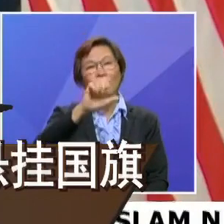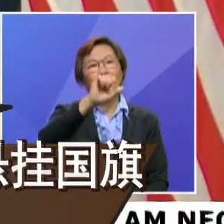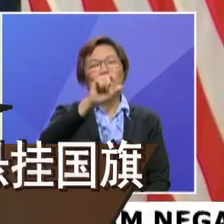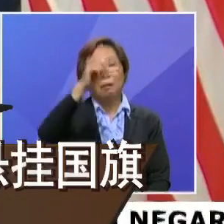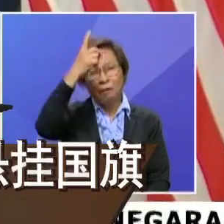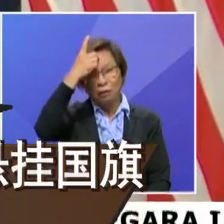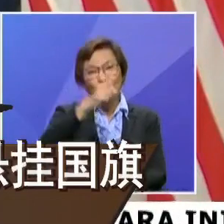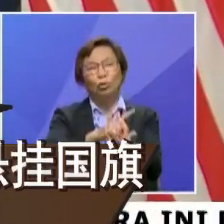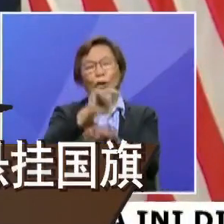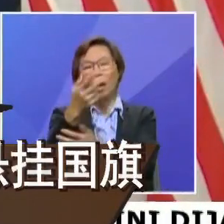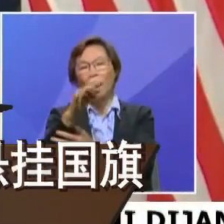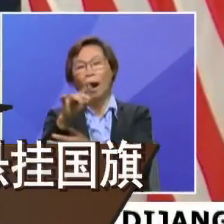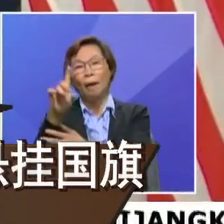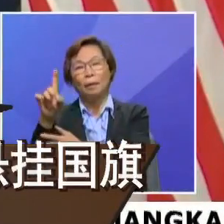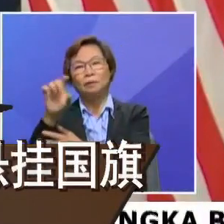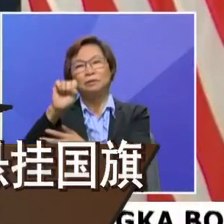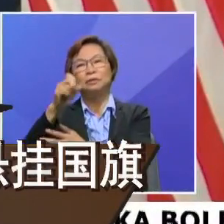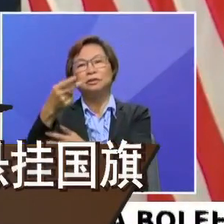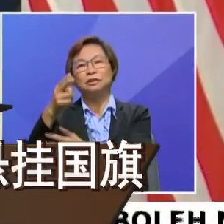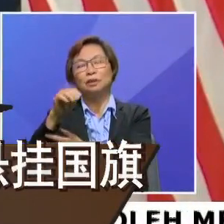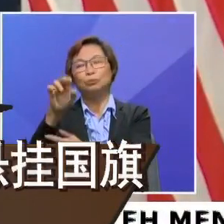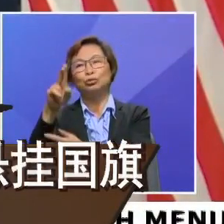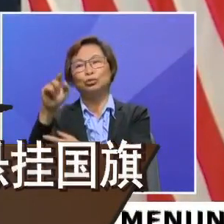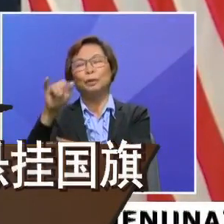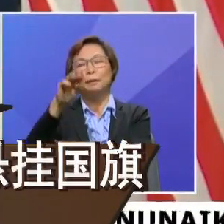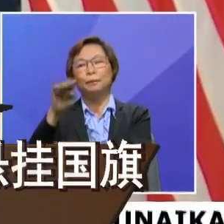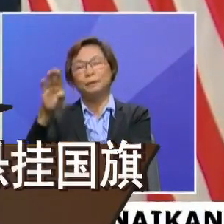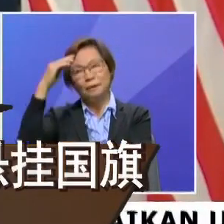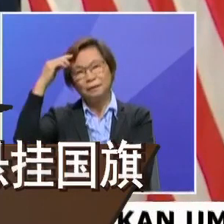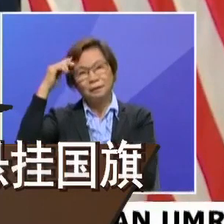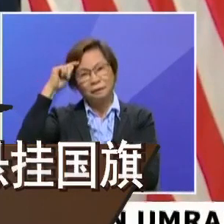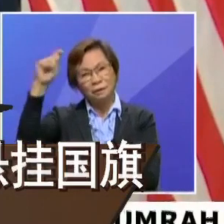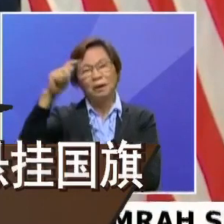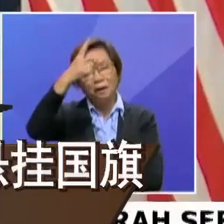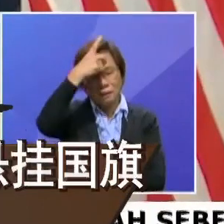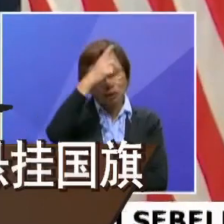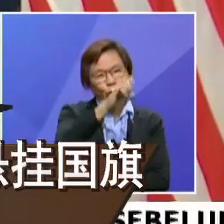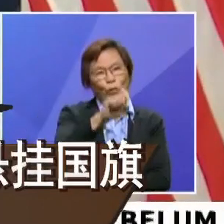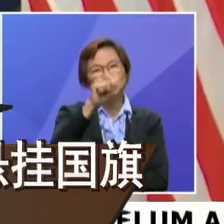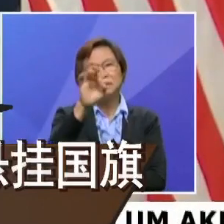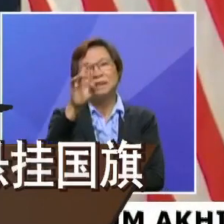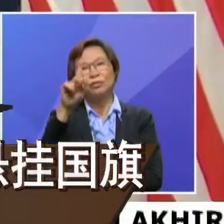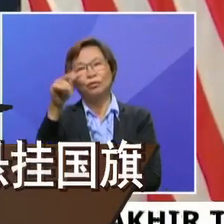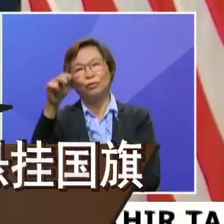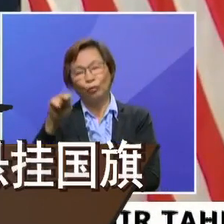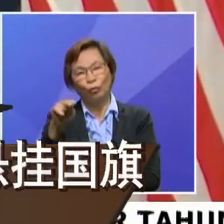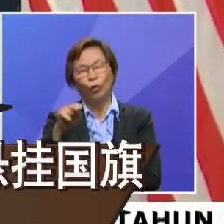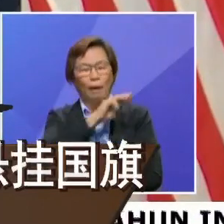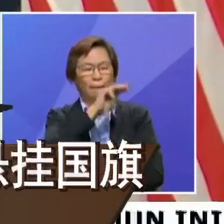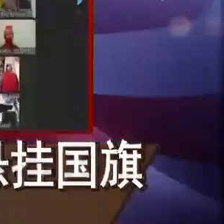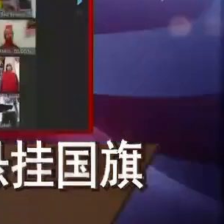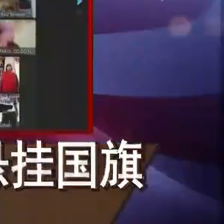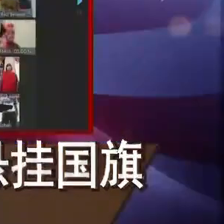关怀大马，以配合国盟政府的承诺以及愿景，希望在抗疫的同时能够激发人民爱国和团结的精